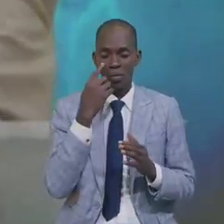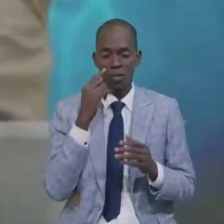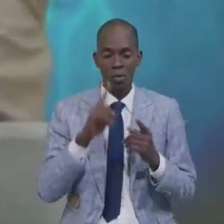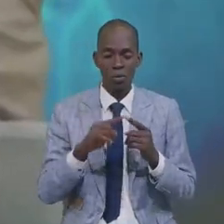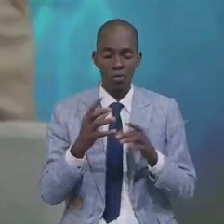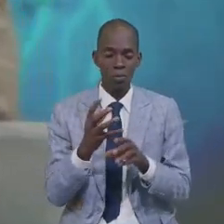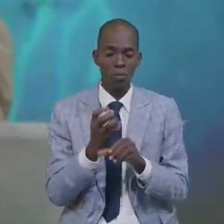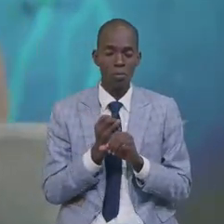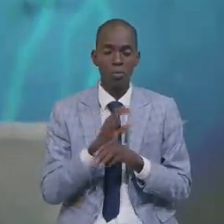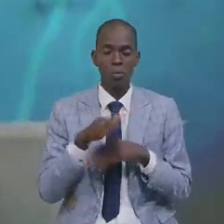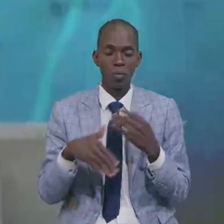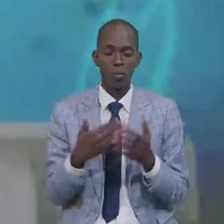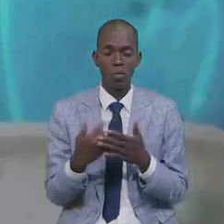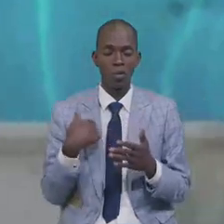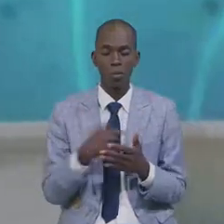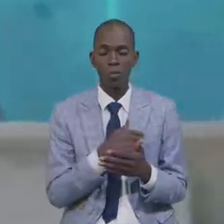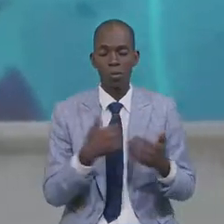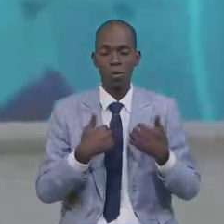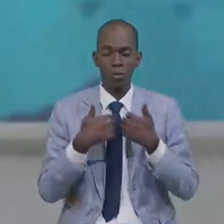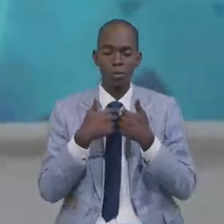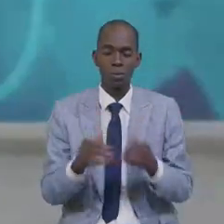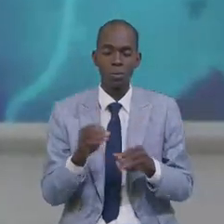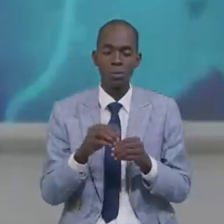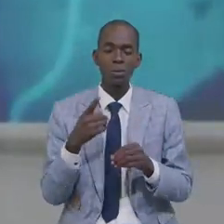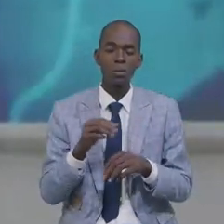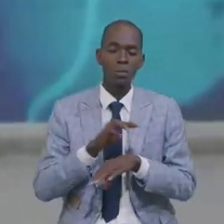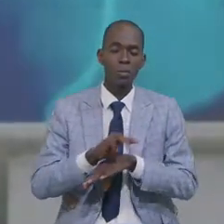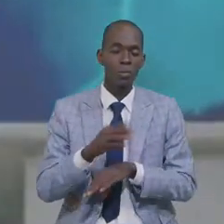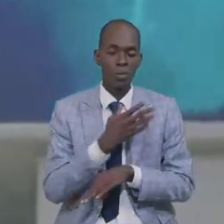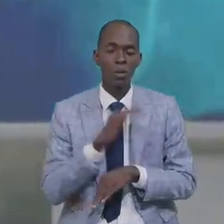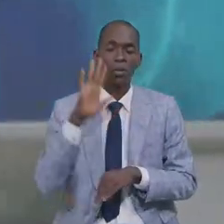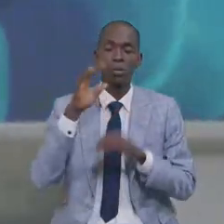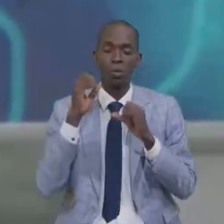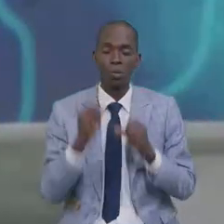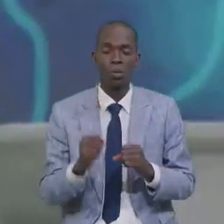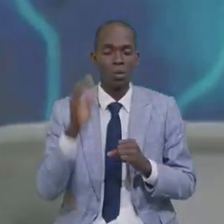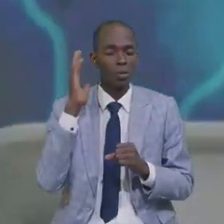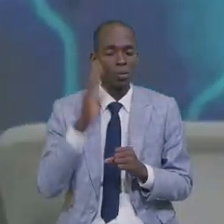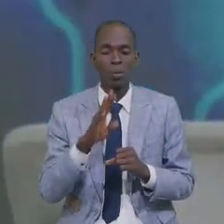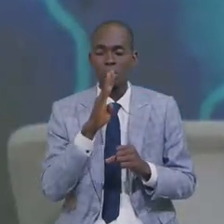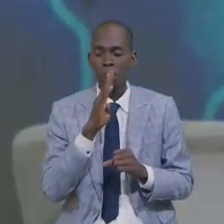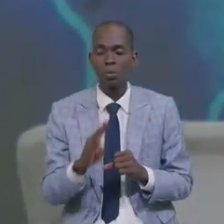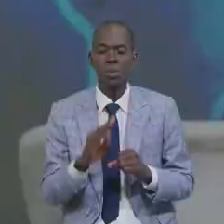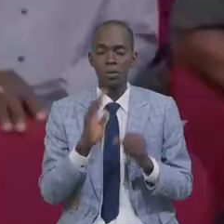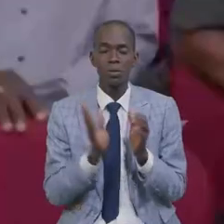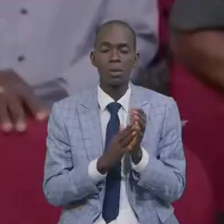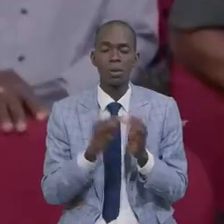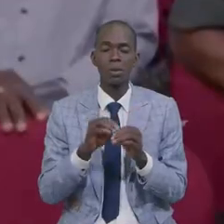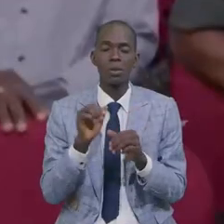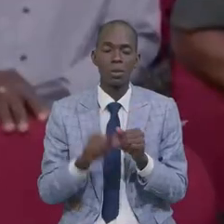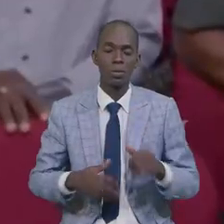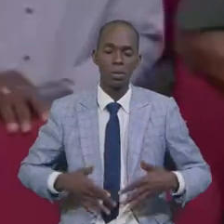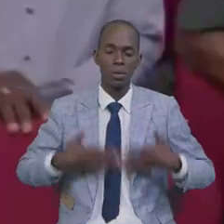Seigneur, nous te remercions et nous prions que tu ouvres nos yeux pour que nous puissions recouvrer tout ce que nous avons perdu et que ton nom